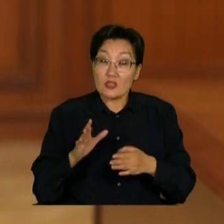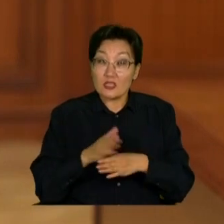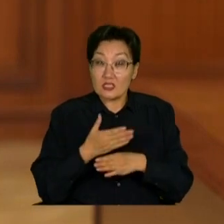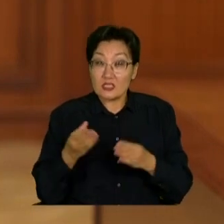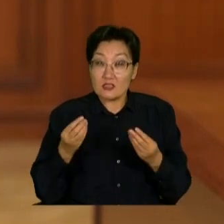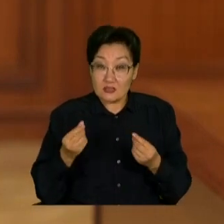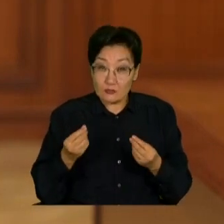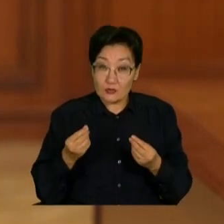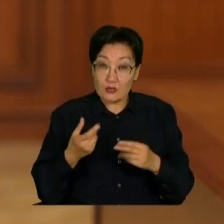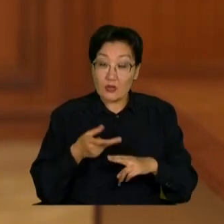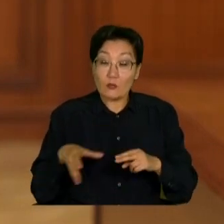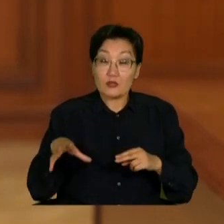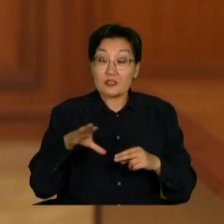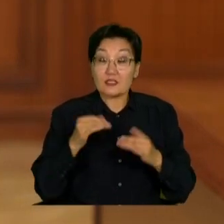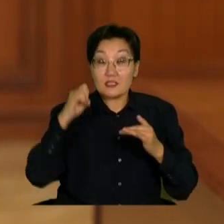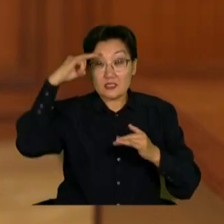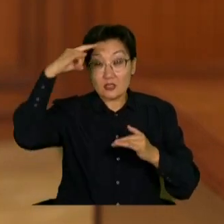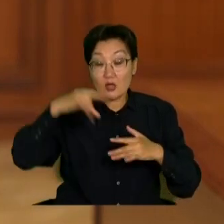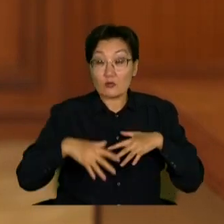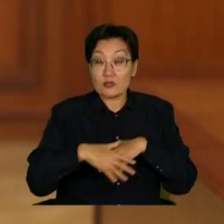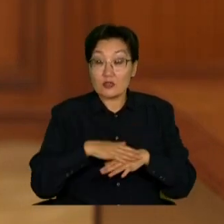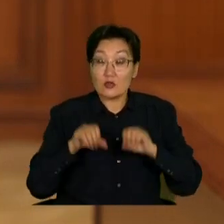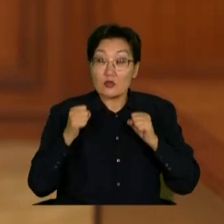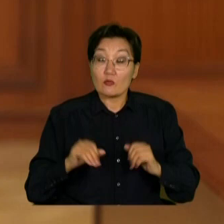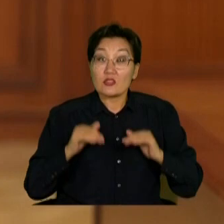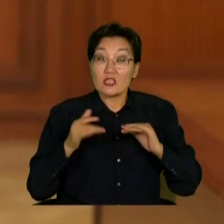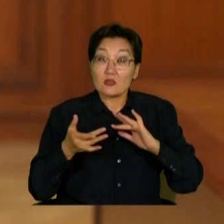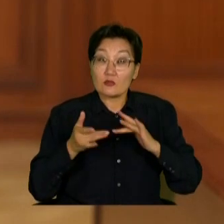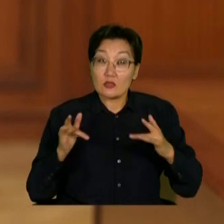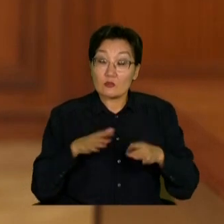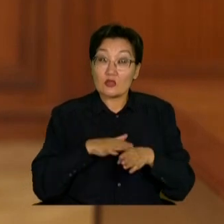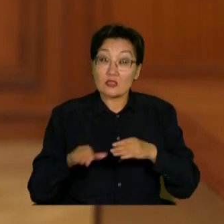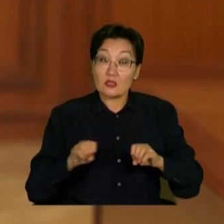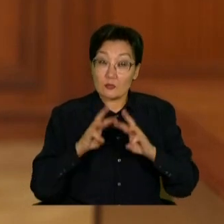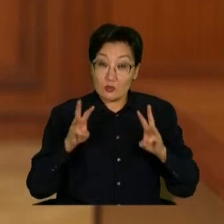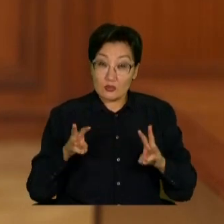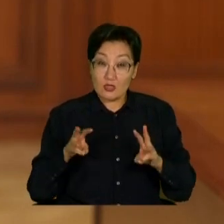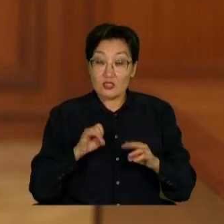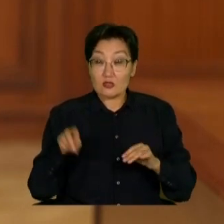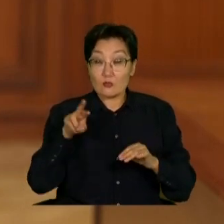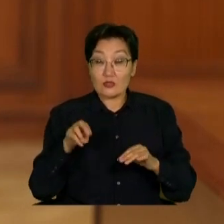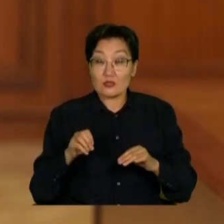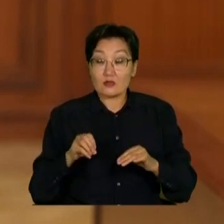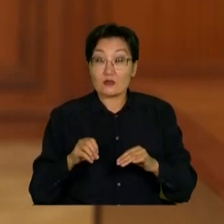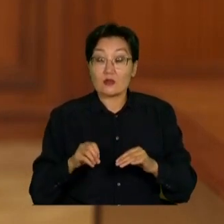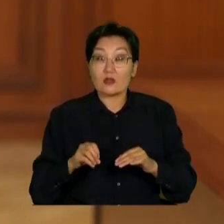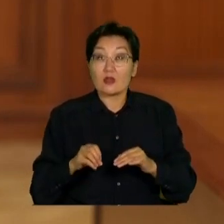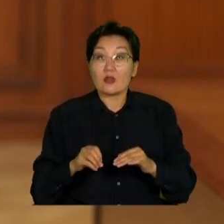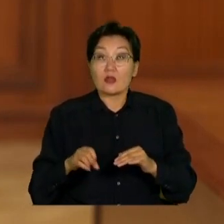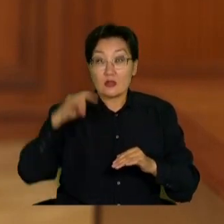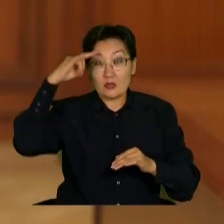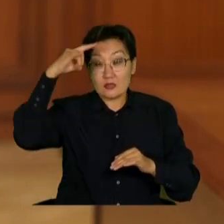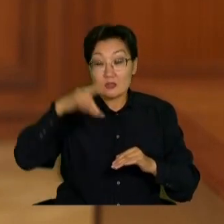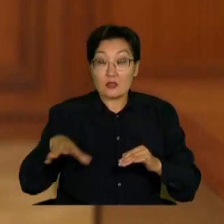қаражат. Мұның бәрі қазақстандықтарды жылдамдығы жоғары интернетпен толық қамтуға және елдің өңірлік цифрлық хабы